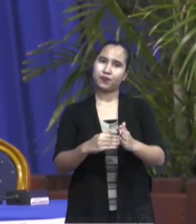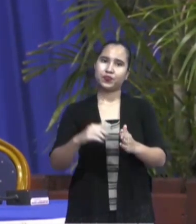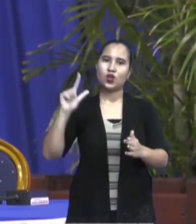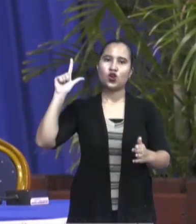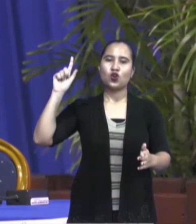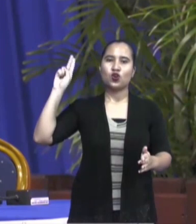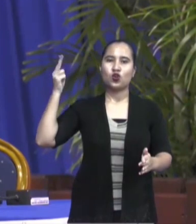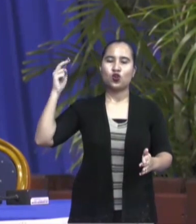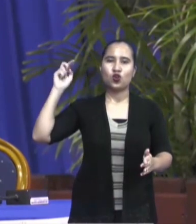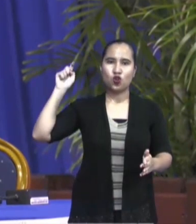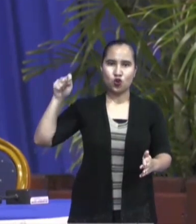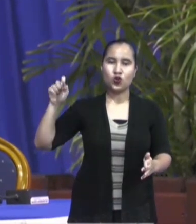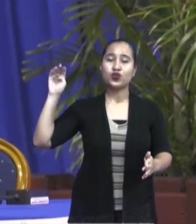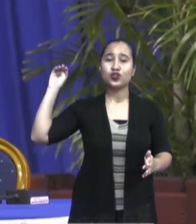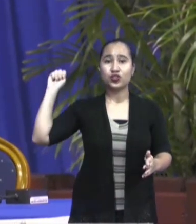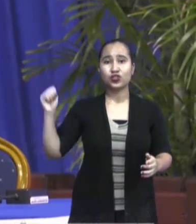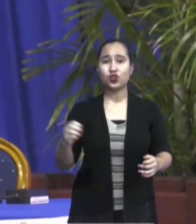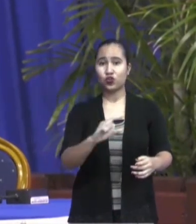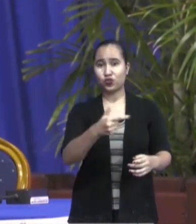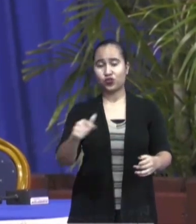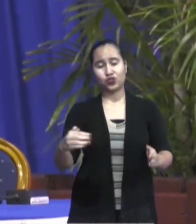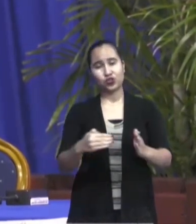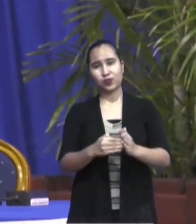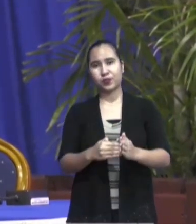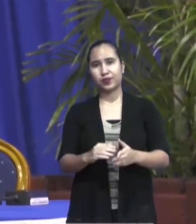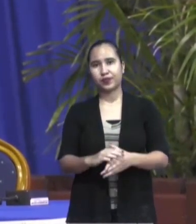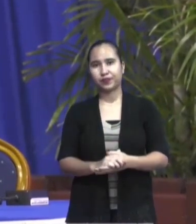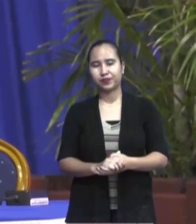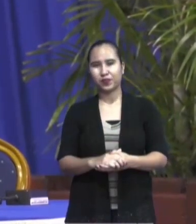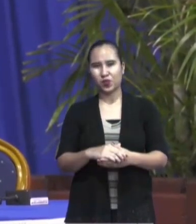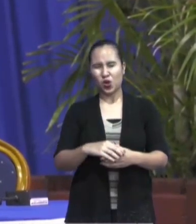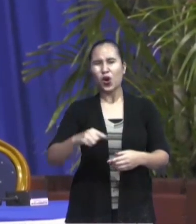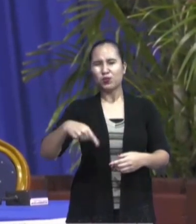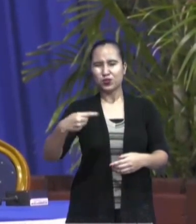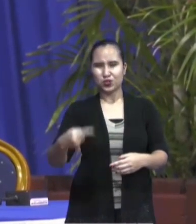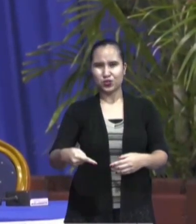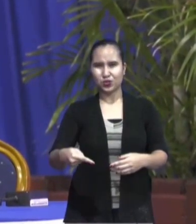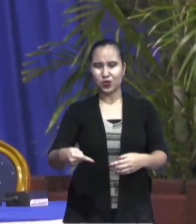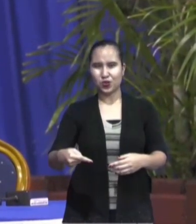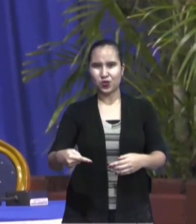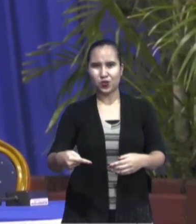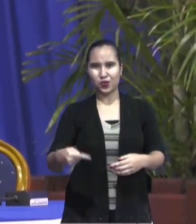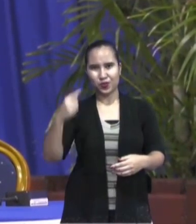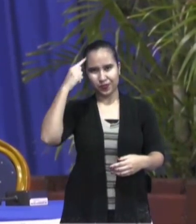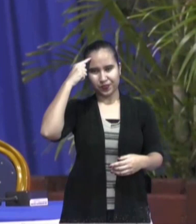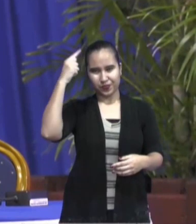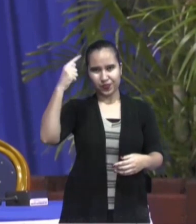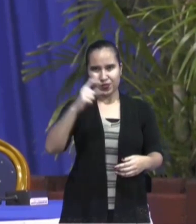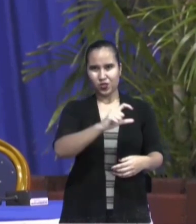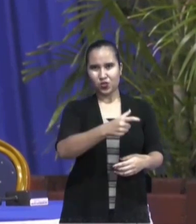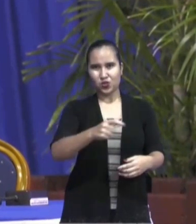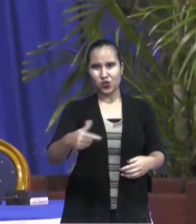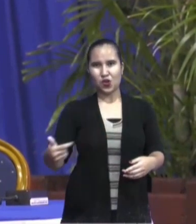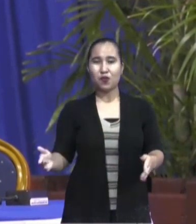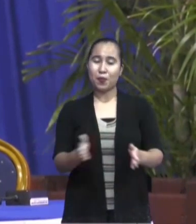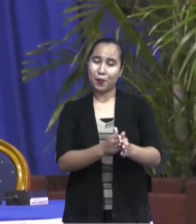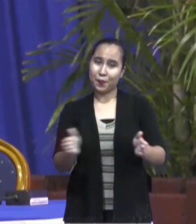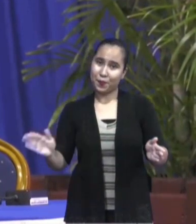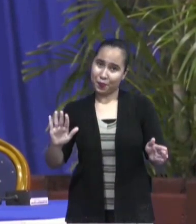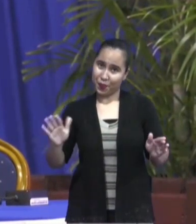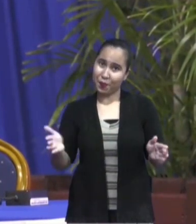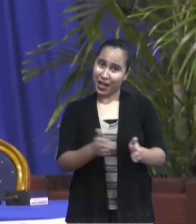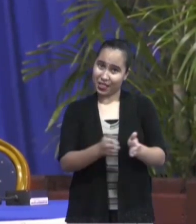om de beschikbare middelen aan te kunnen wenden om de strategische goederen voor een bepaalde periode te kunnen garanderen